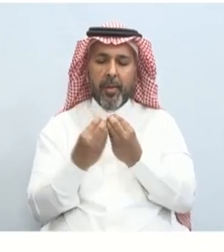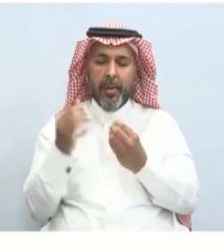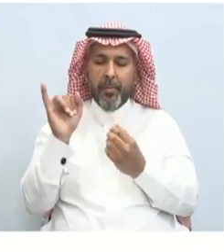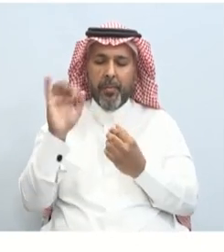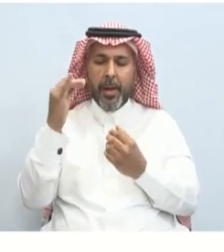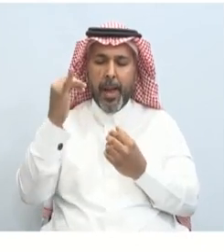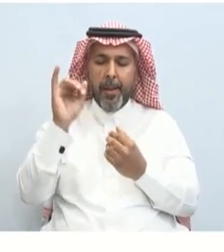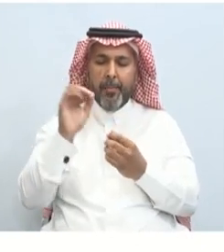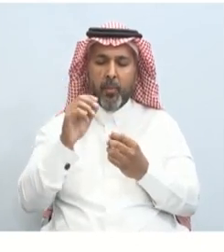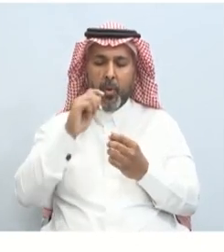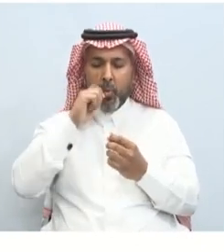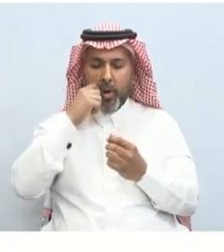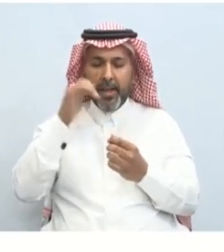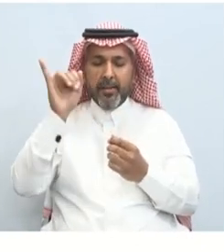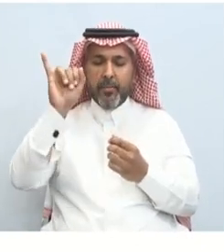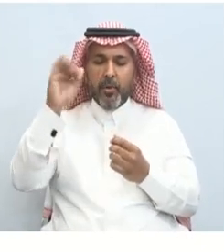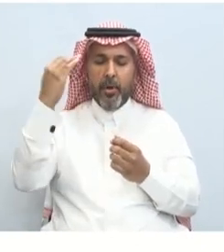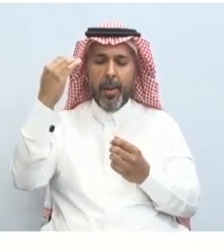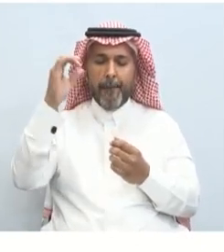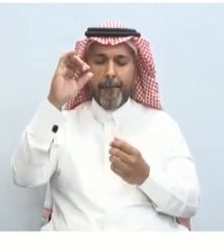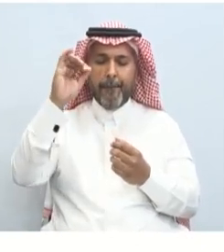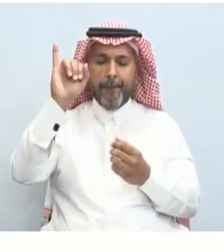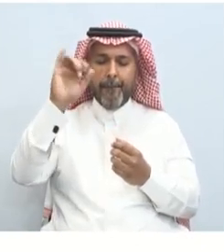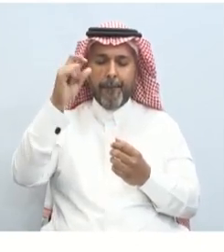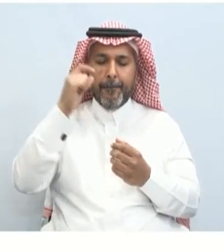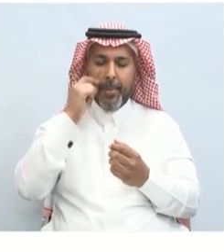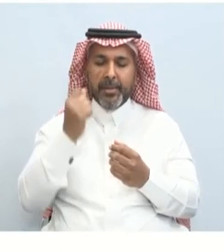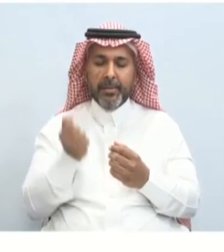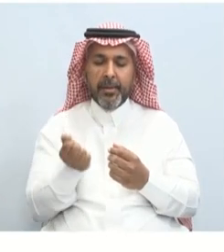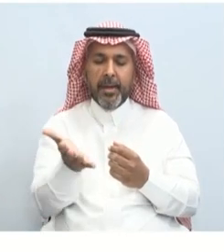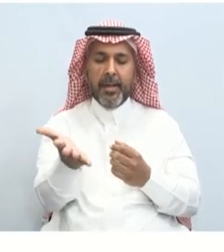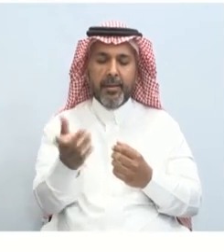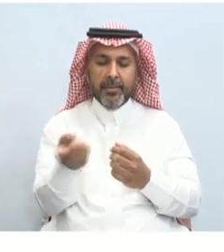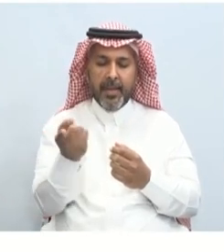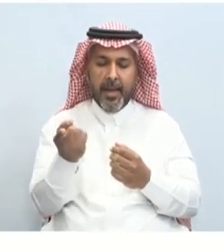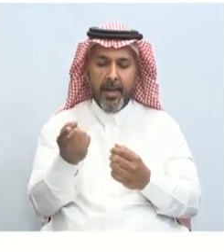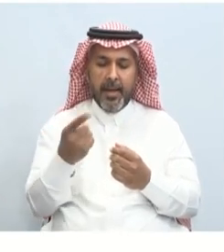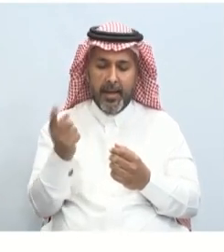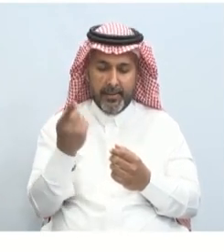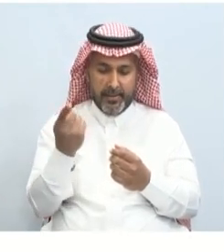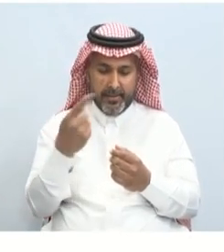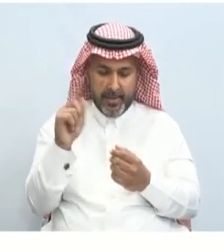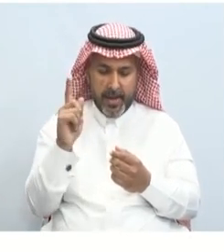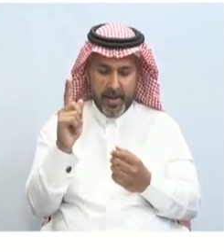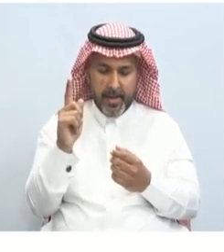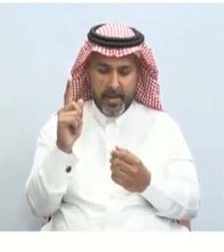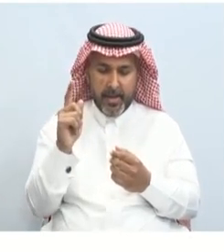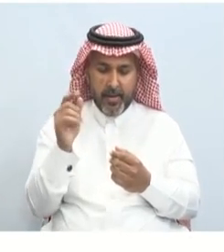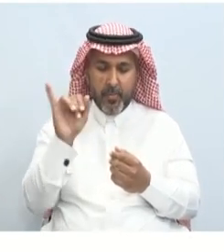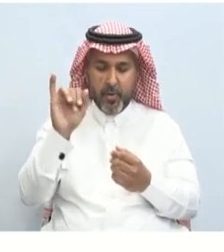جميع السعوديين كرماء ومحمد كريم هل نستطيع ان نقول محمد السعودي